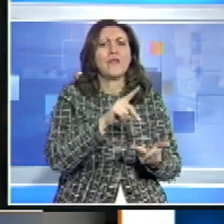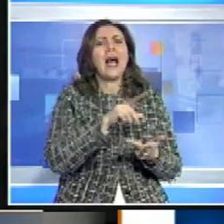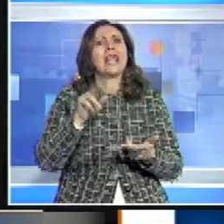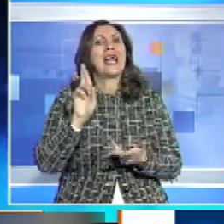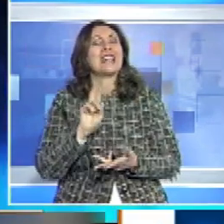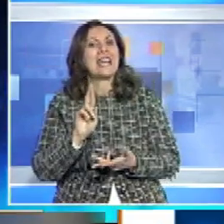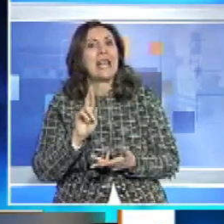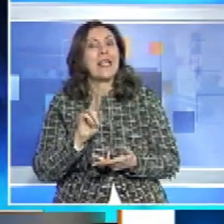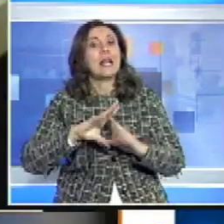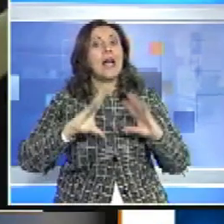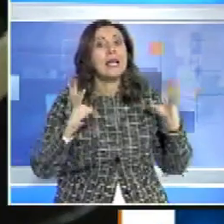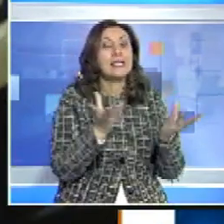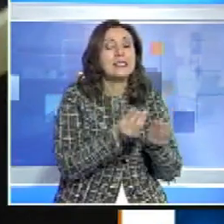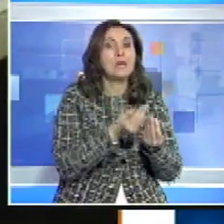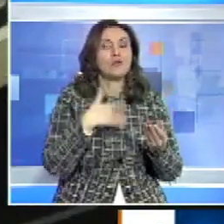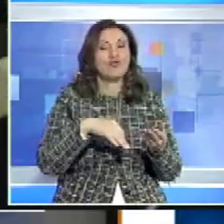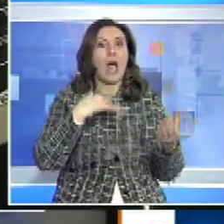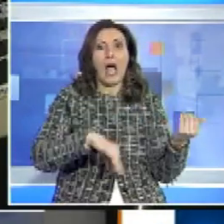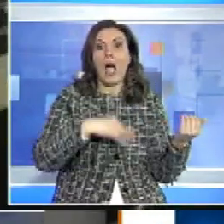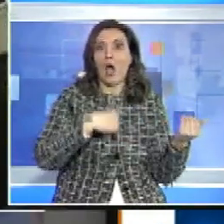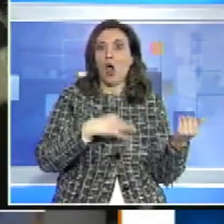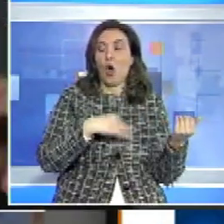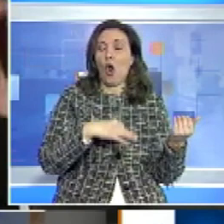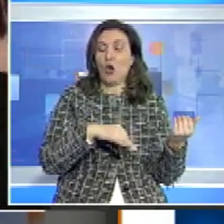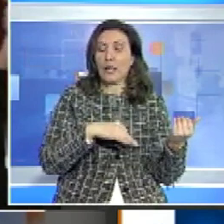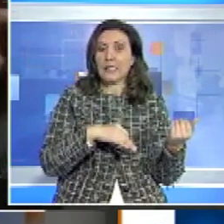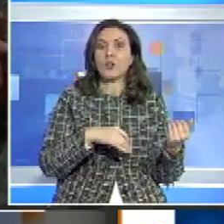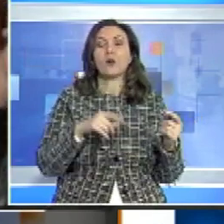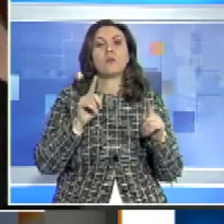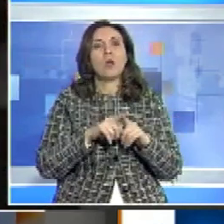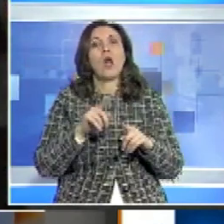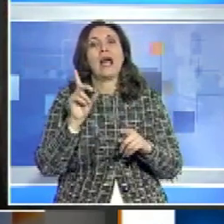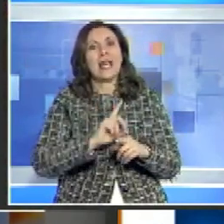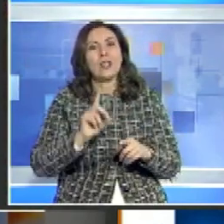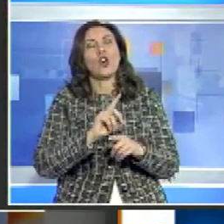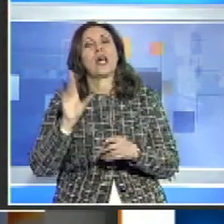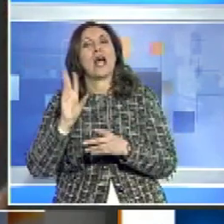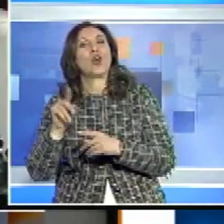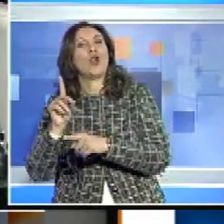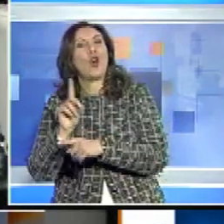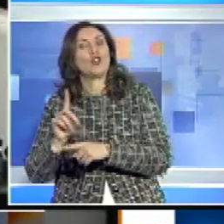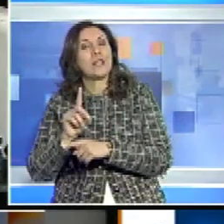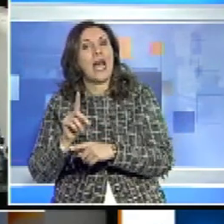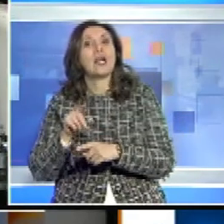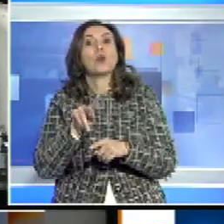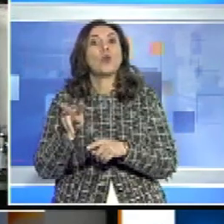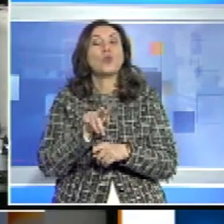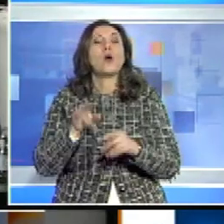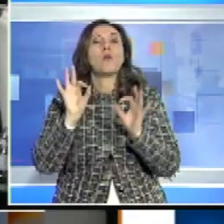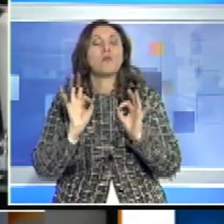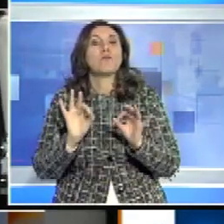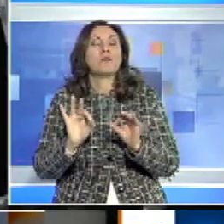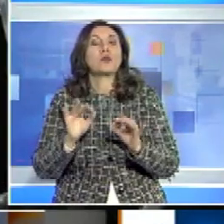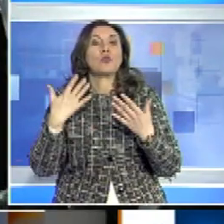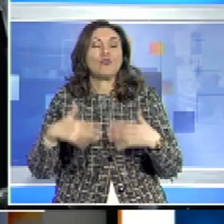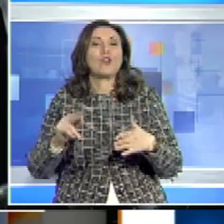Hanno composto colonne sonore. Sì, anche il gruppo lucano con Una De Rosa e Antonio Deodati, perché loro è toccato il grato compito